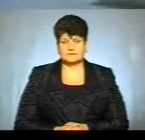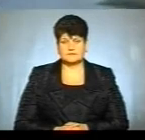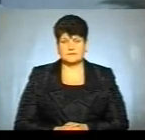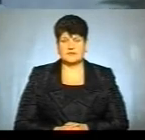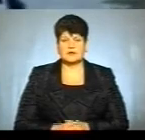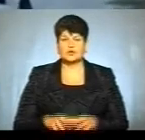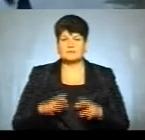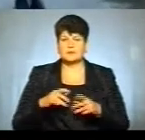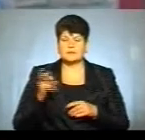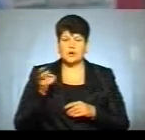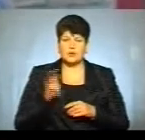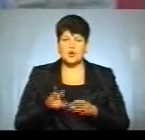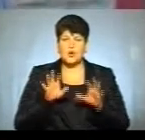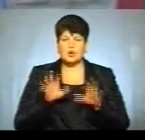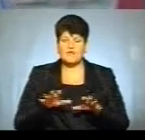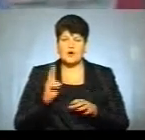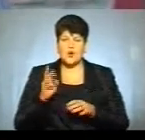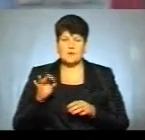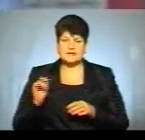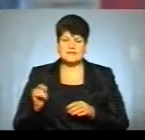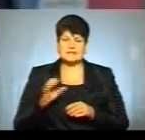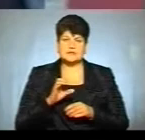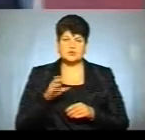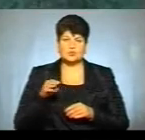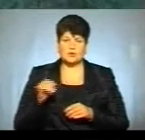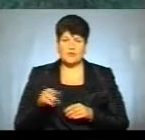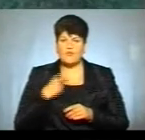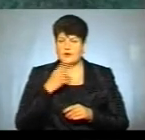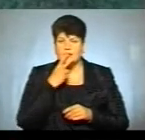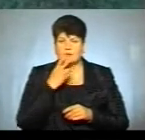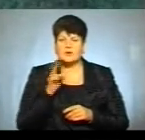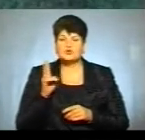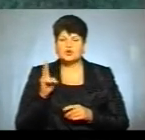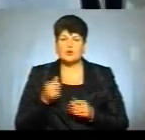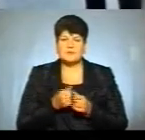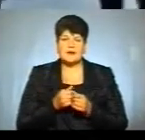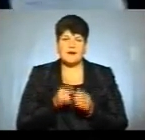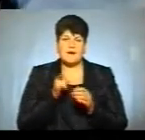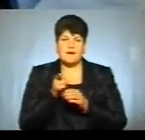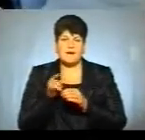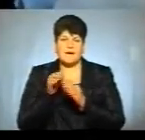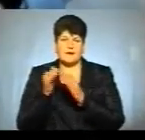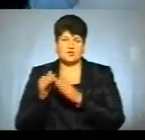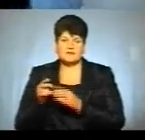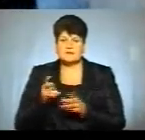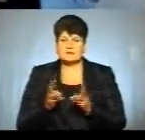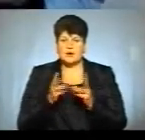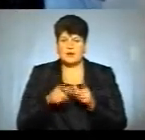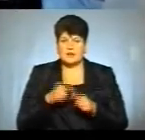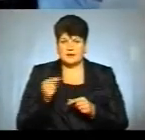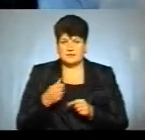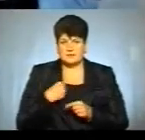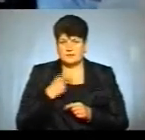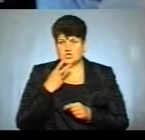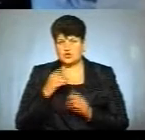До інспекторів підходить голова кооперативу Сергій Стукал. Каже, не бачив, хто біля гаражів спалює листя. Я тільки побачив. Ви бачили, що я